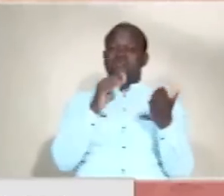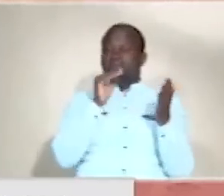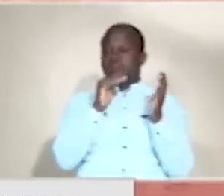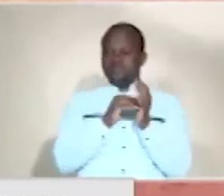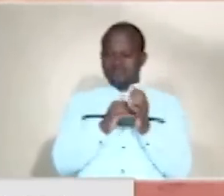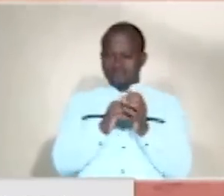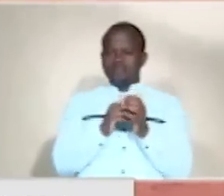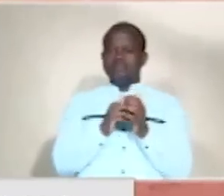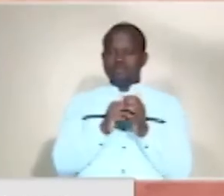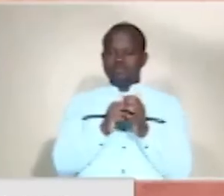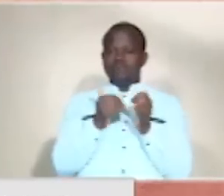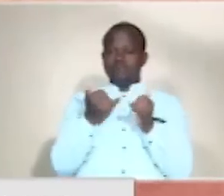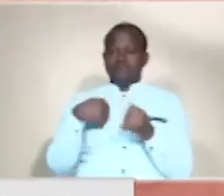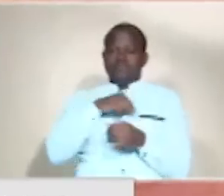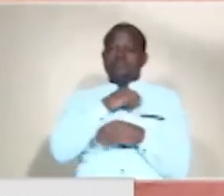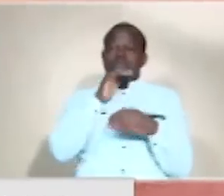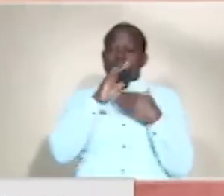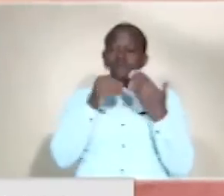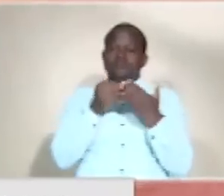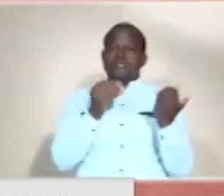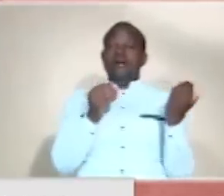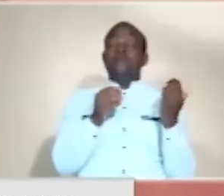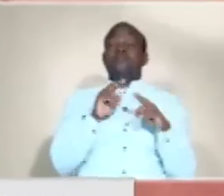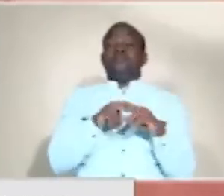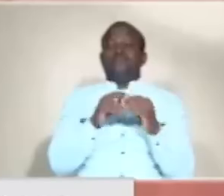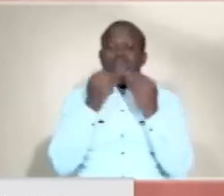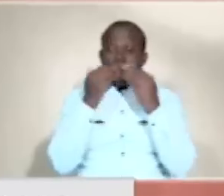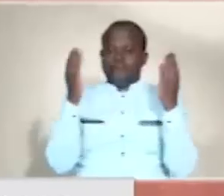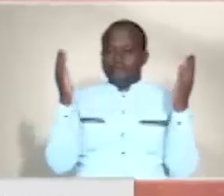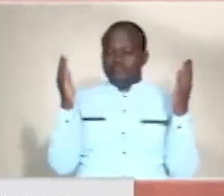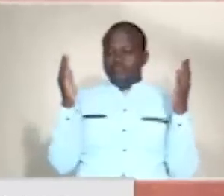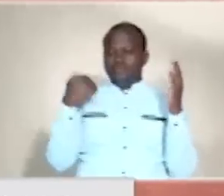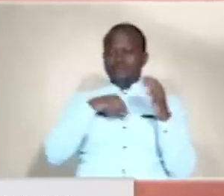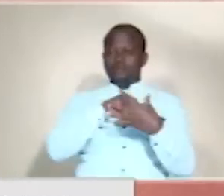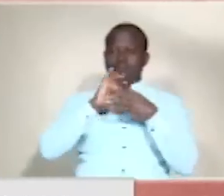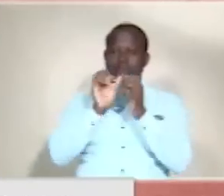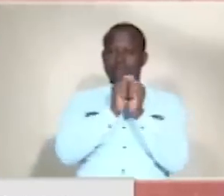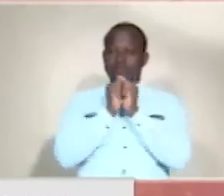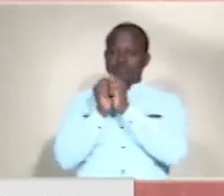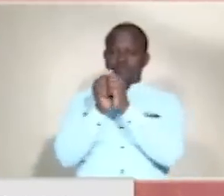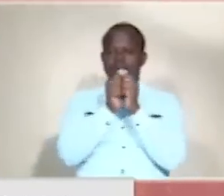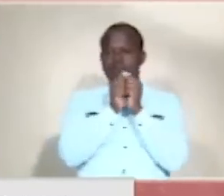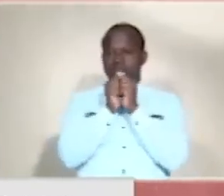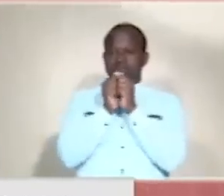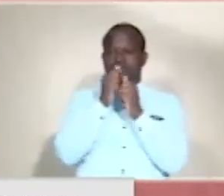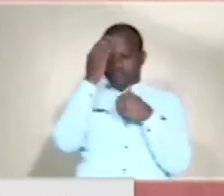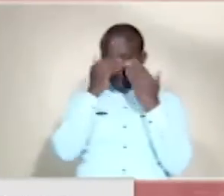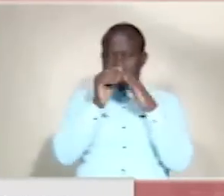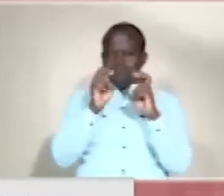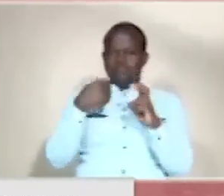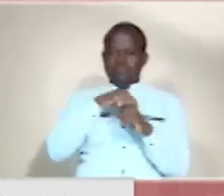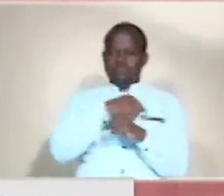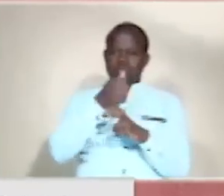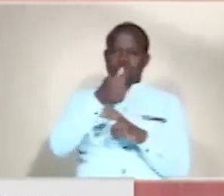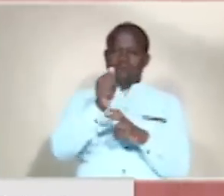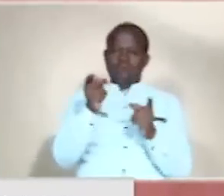ntibagaruka. Ubwo dutegereza turaheba turicara turatuza. Uko byagira ugomba gufata nk'umuntu uza nk'umufite moto kubera ko ari kugenda